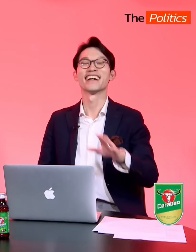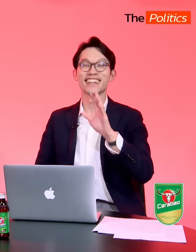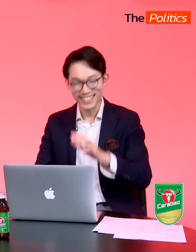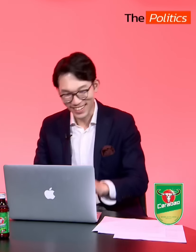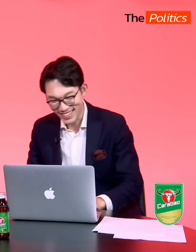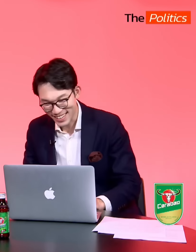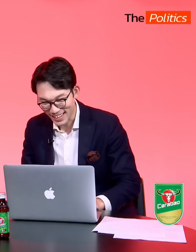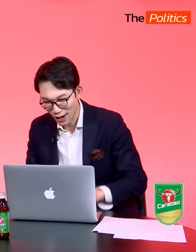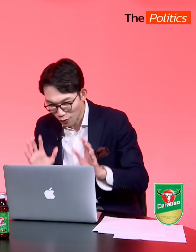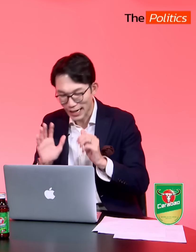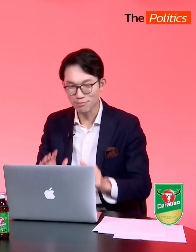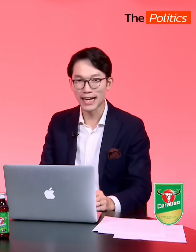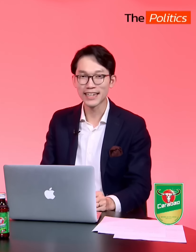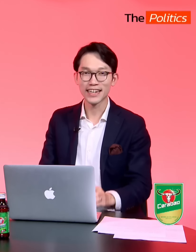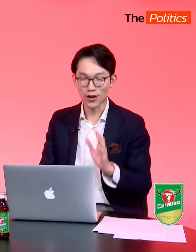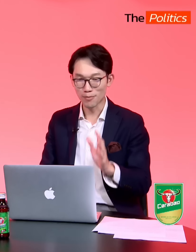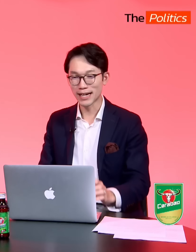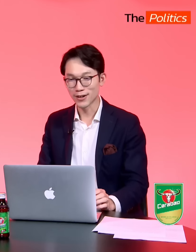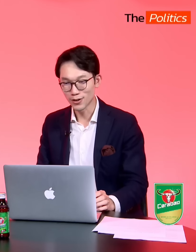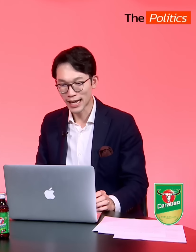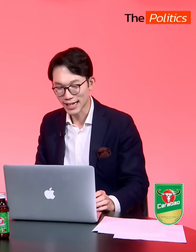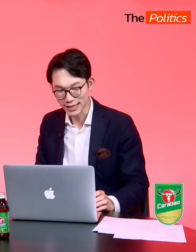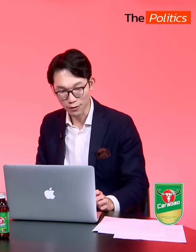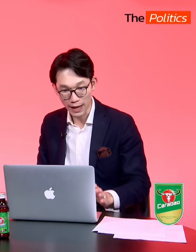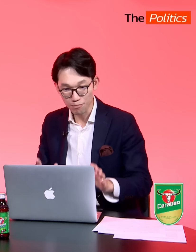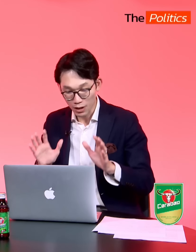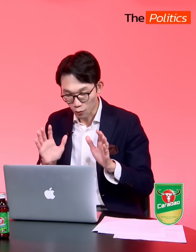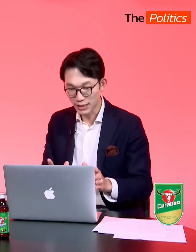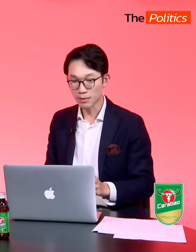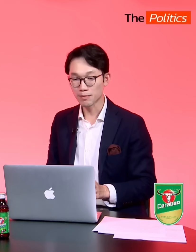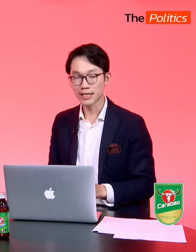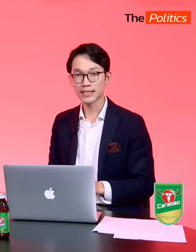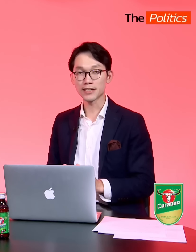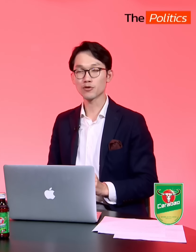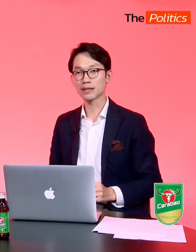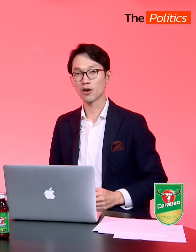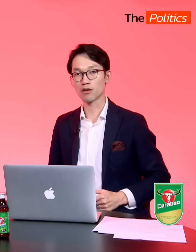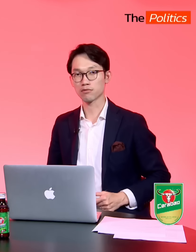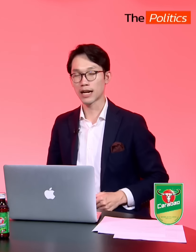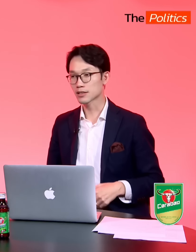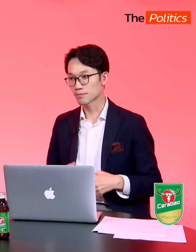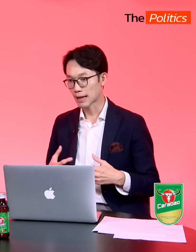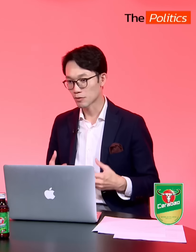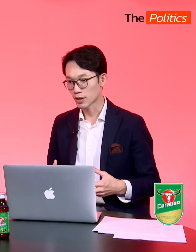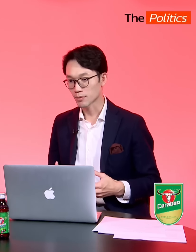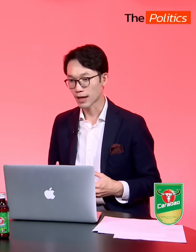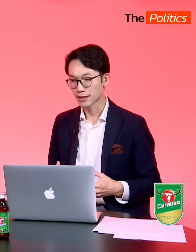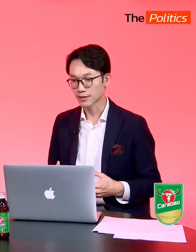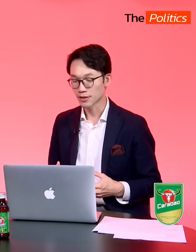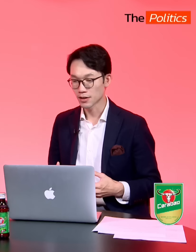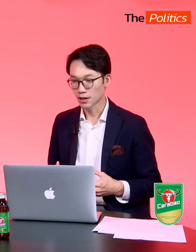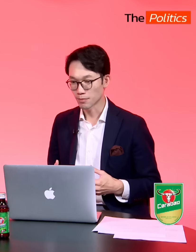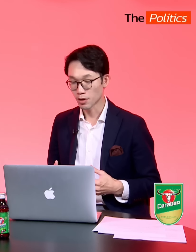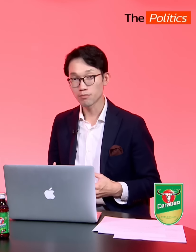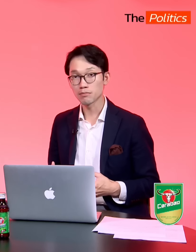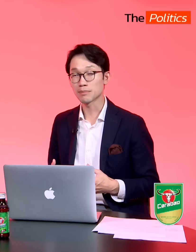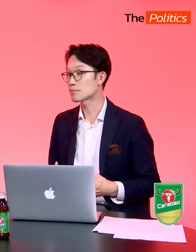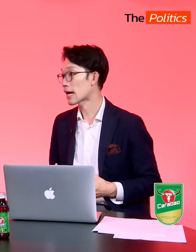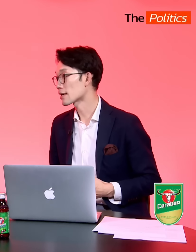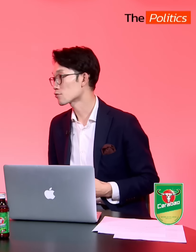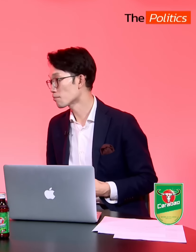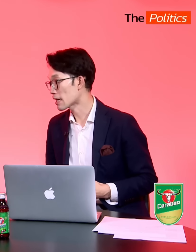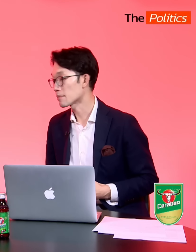ที แซวเล่นแซวเล่นอ่ะว่ากันไปขออภัยก่อนล่วงหน้าแล้วกันแต่ว่าวันนี้สำหรับประเด็นอย่างที่คุณเอกบอกกลางสัปดาห์เป็นวันสำคัญเพราะ